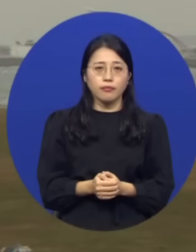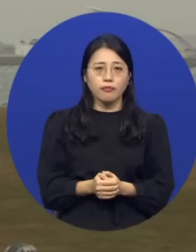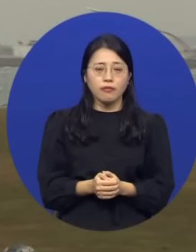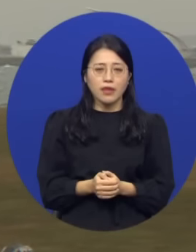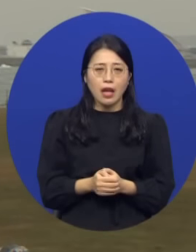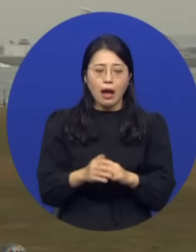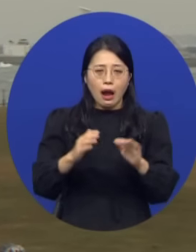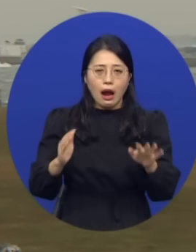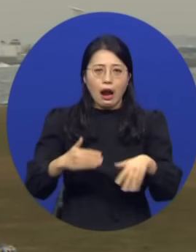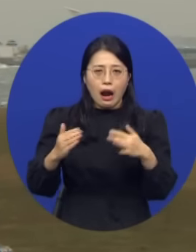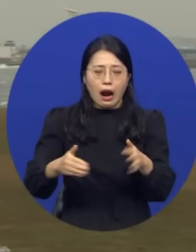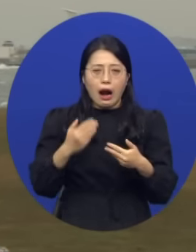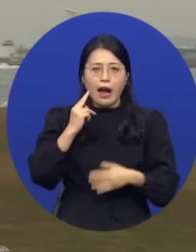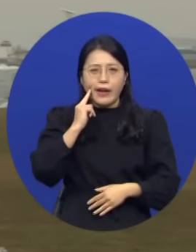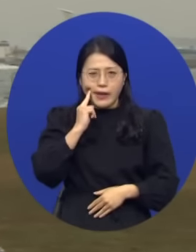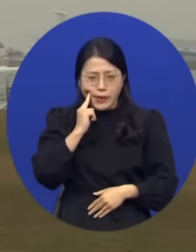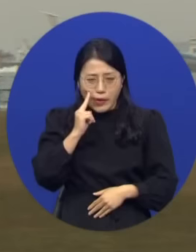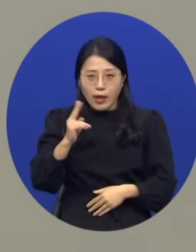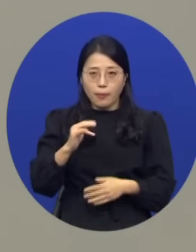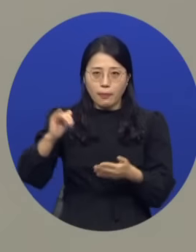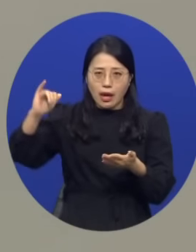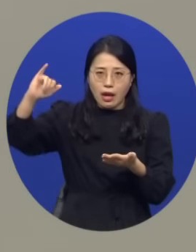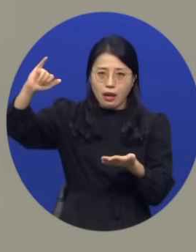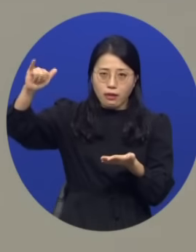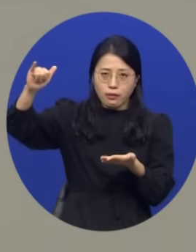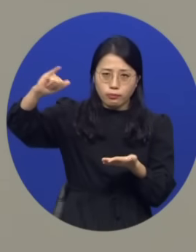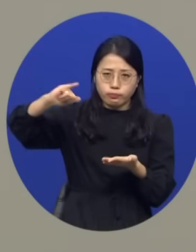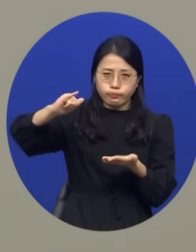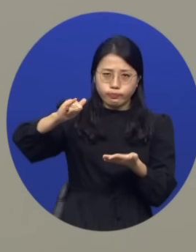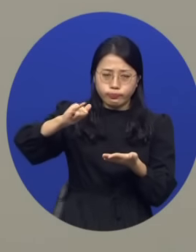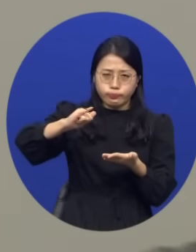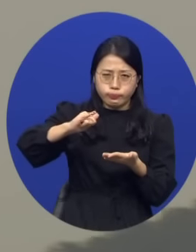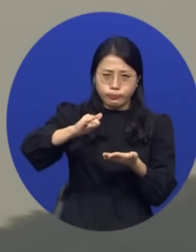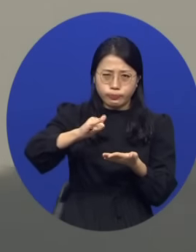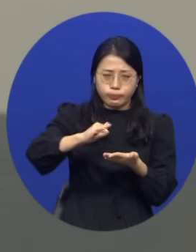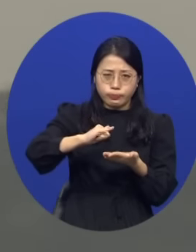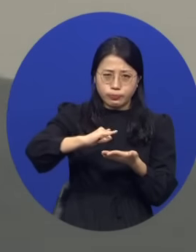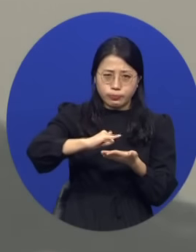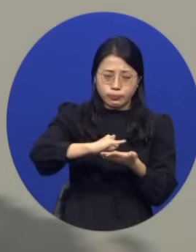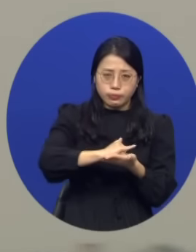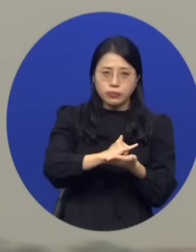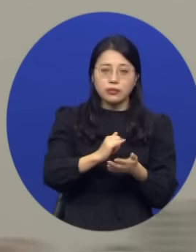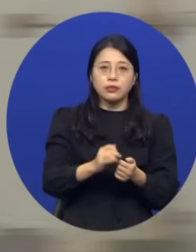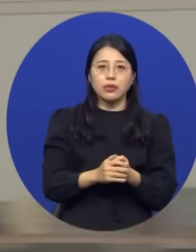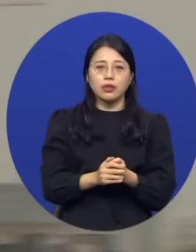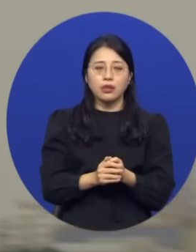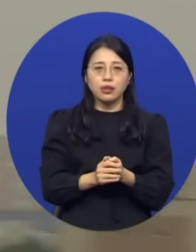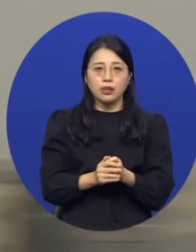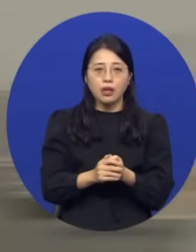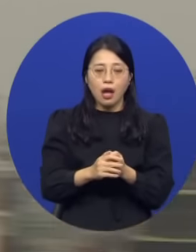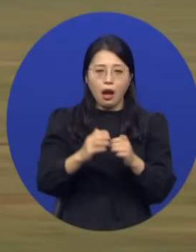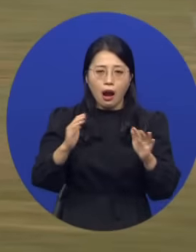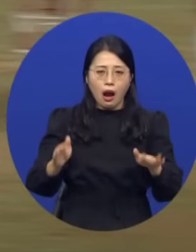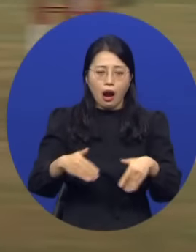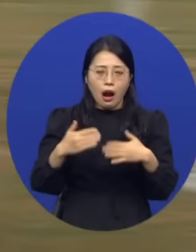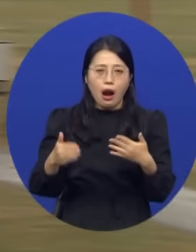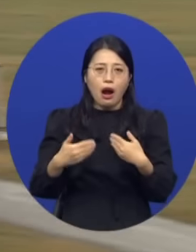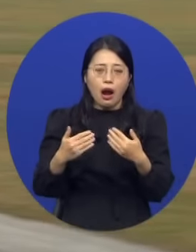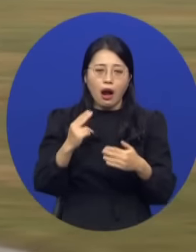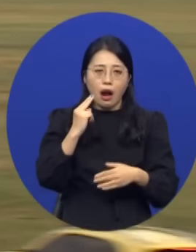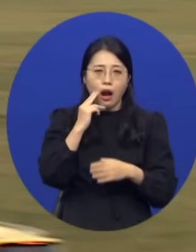초속 20m가 넘는 강풍을 뚫고 제주공항으로 접근하는 항공기. 곧 남기류에